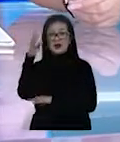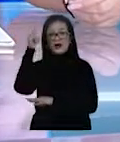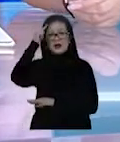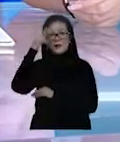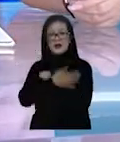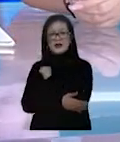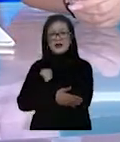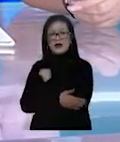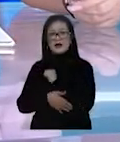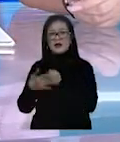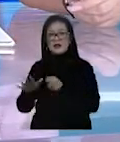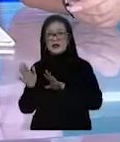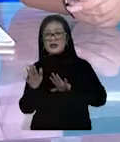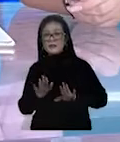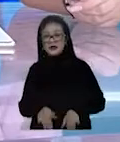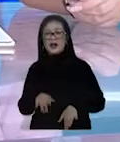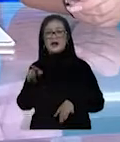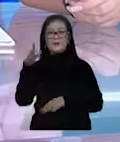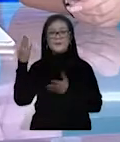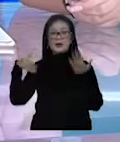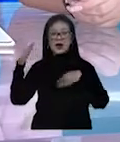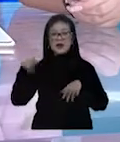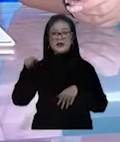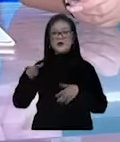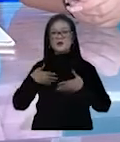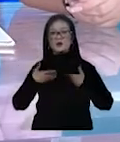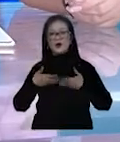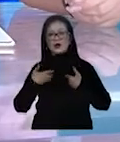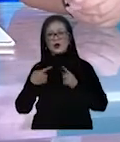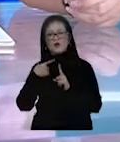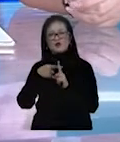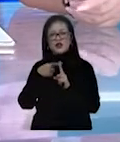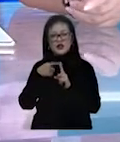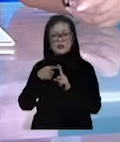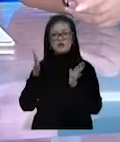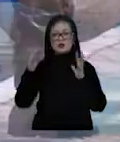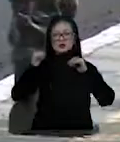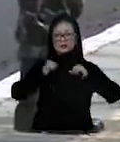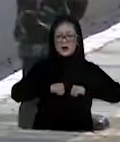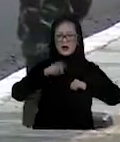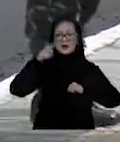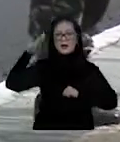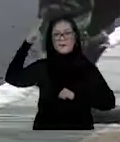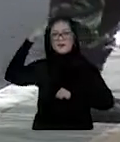Bali dengan raut bahagia, seiring dengan hasil positif yang disepakati oleh pimpinan negara.